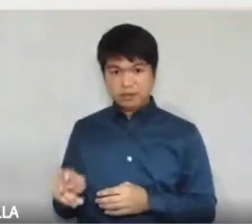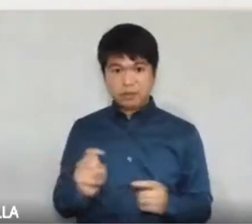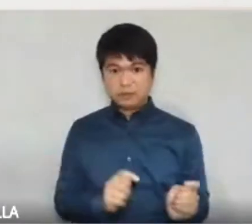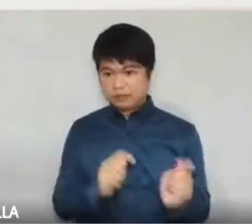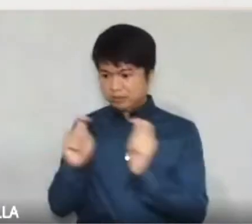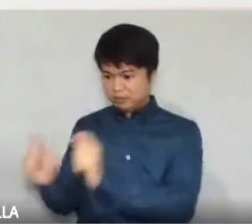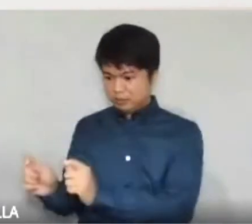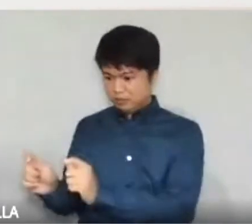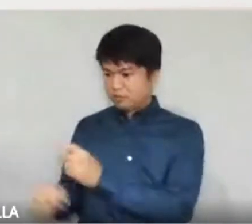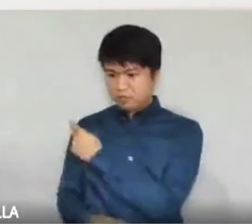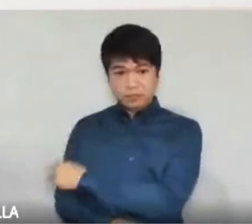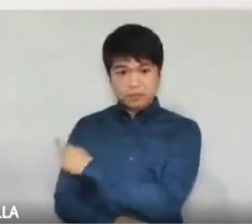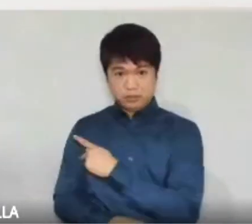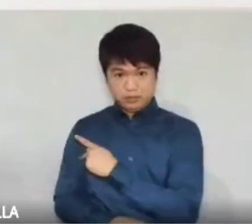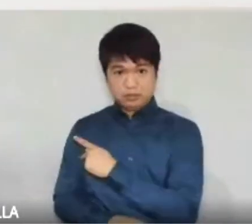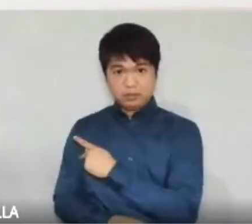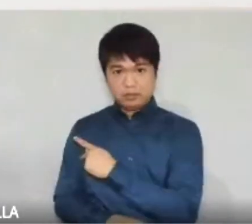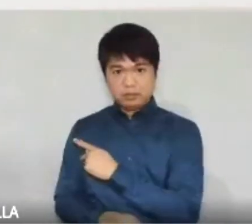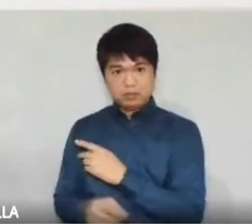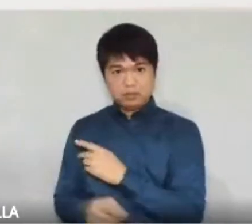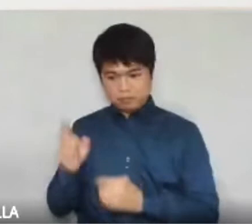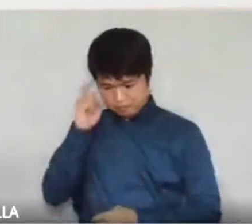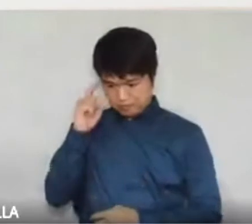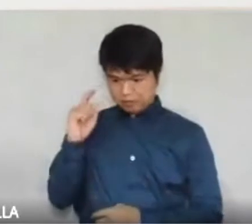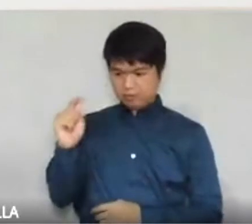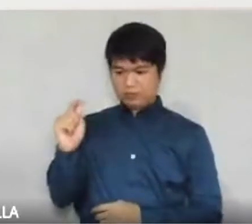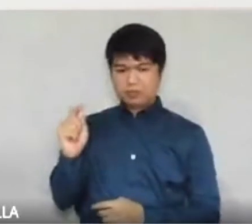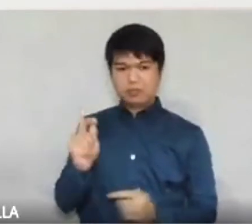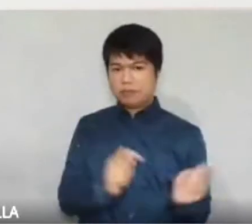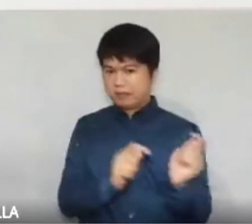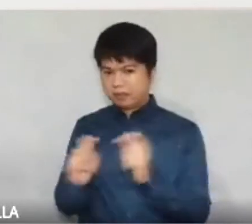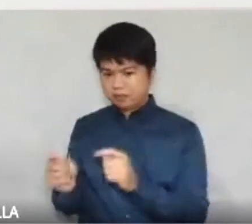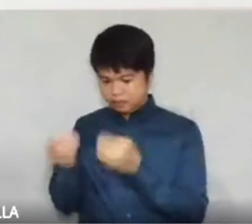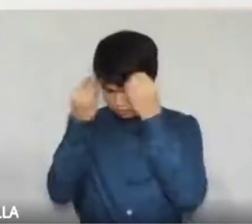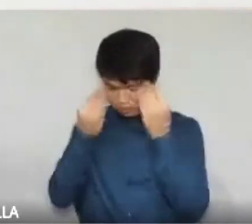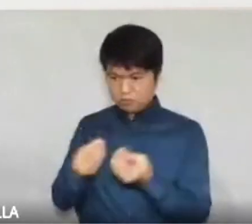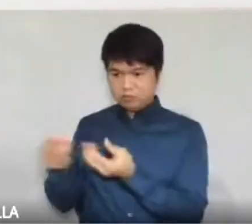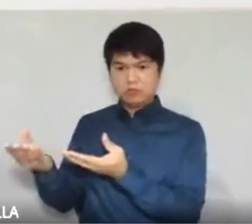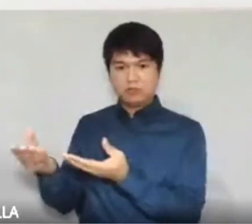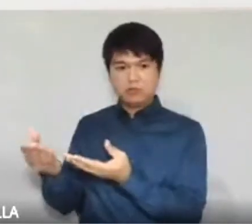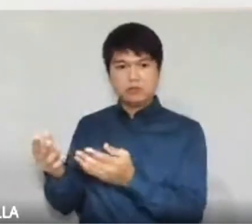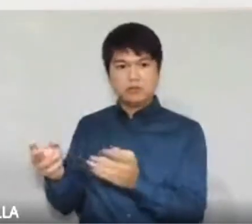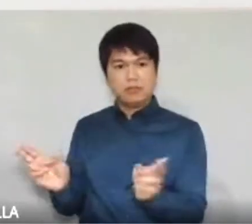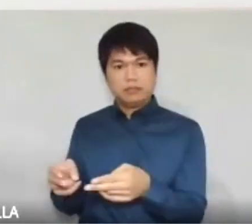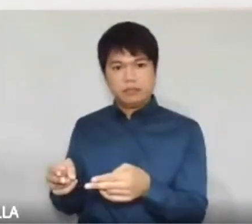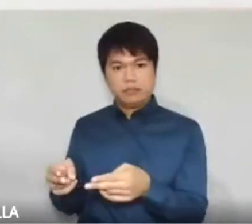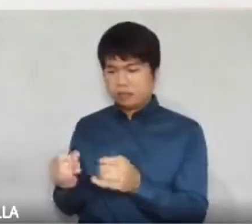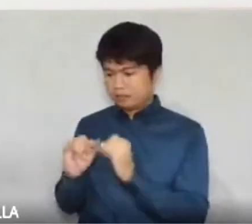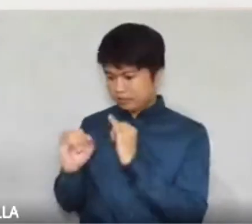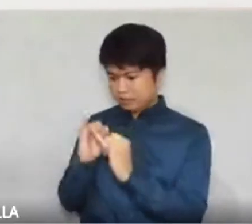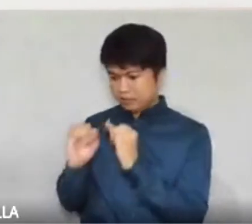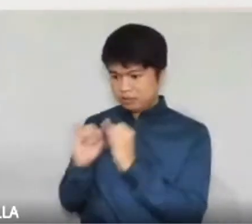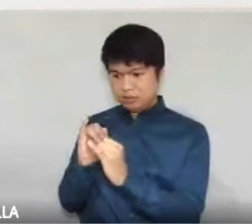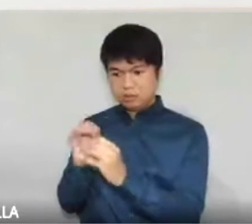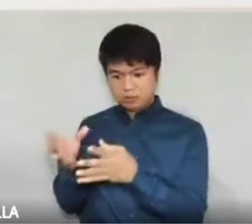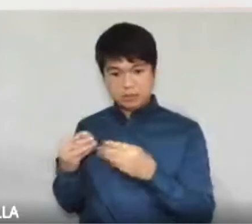pasyente, mas mabilis ang paglipat ng impormasyon at mas maikli ang magiging panayam sa makakatanggap